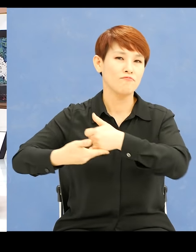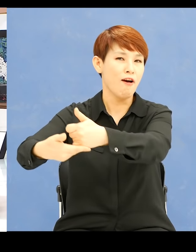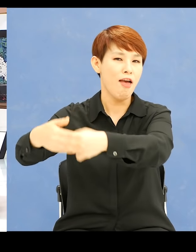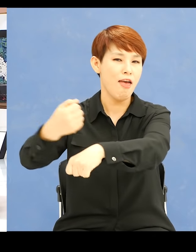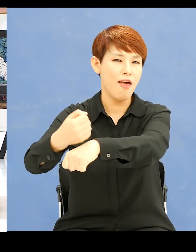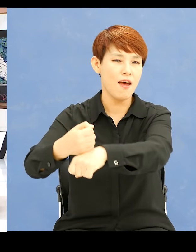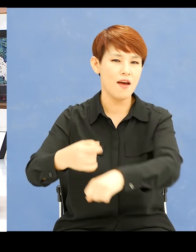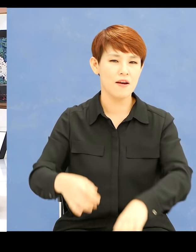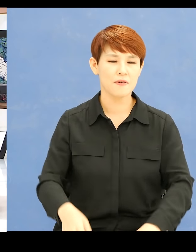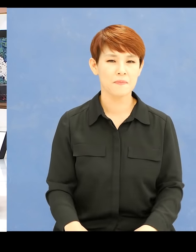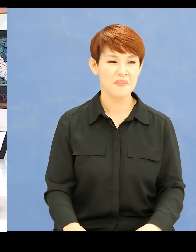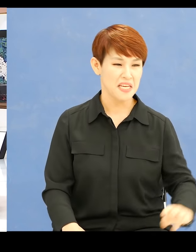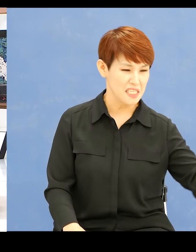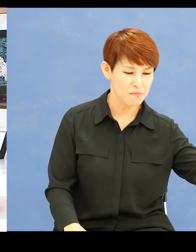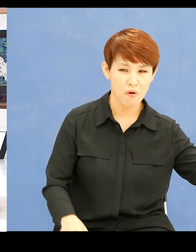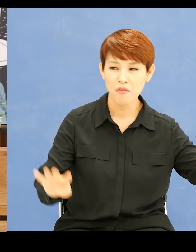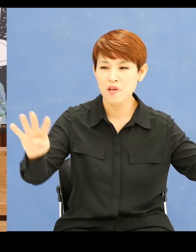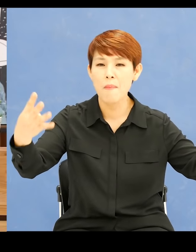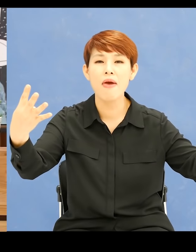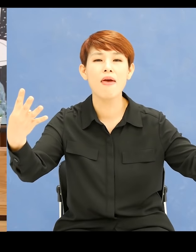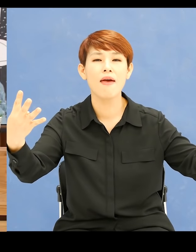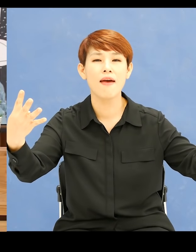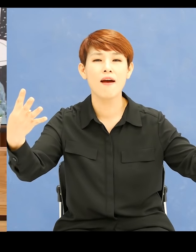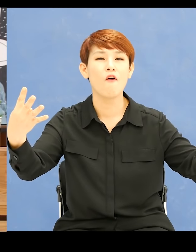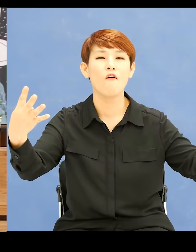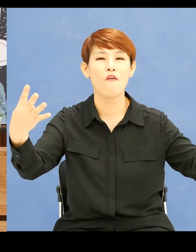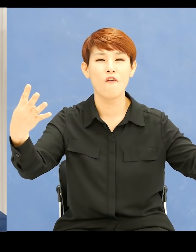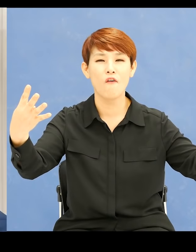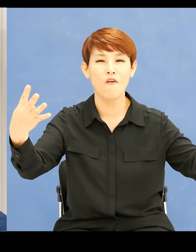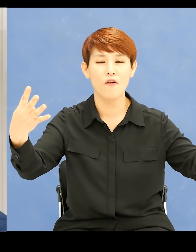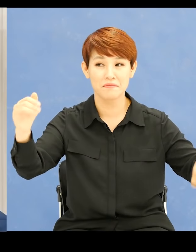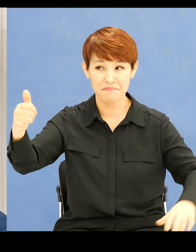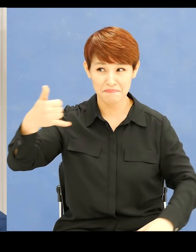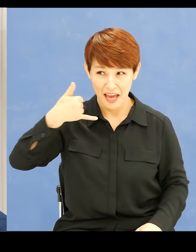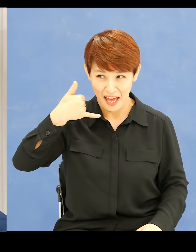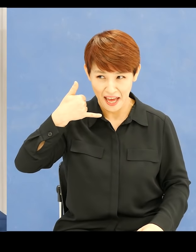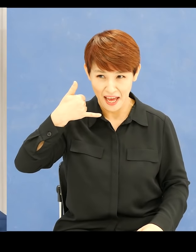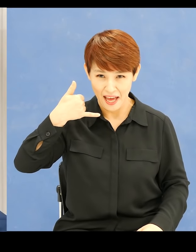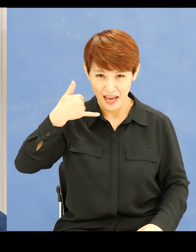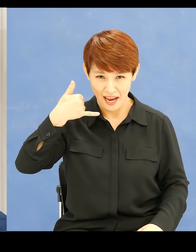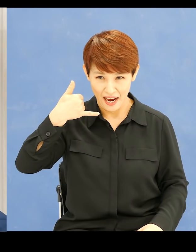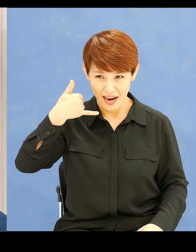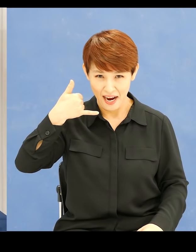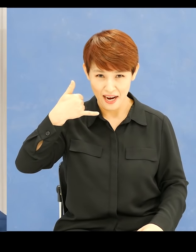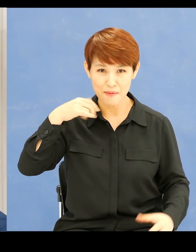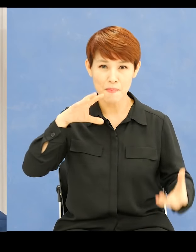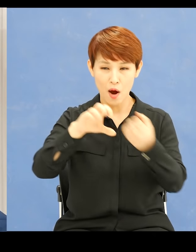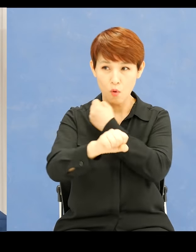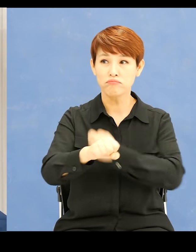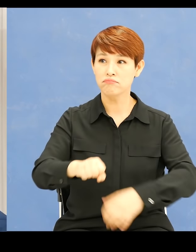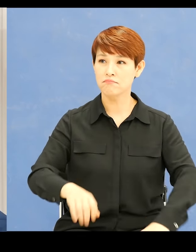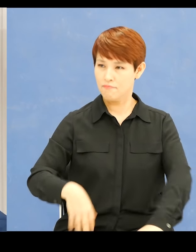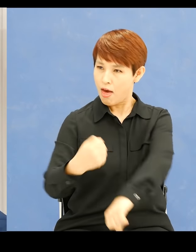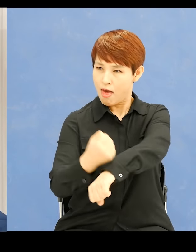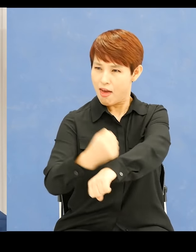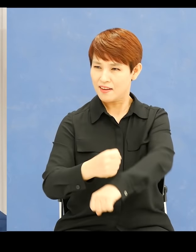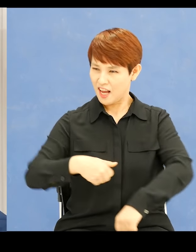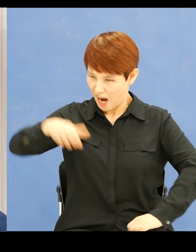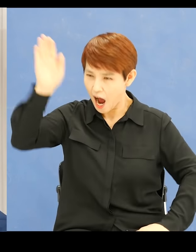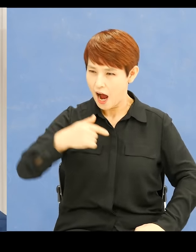엄청 크죠. 20대 400입니다. 20대 400, 20명 대 400명. 그래서 전화를 받고 난 뒤에 제가 받자마자 그 전화 받으면서 바로 그